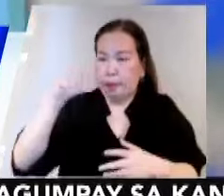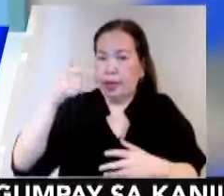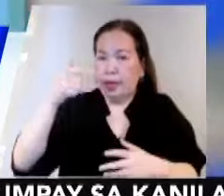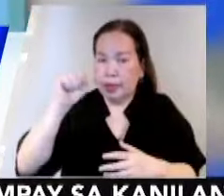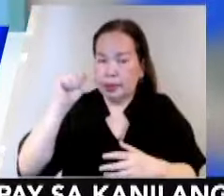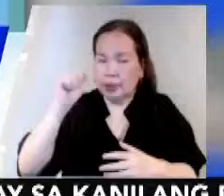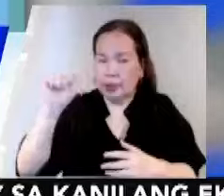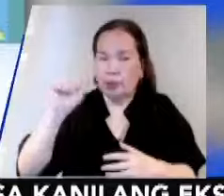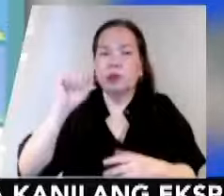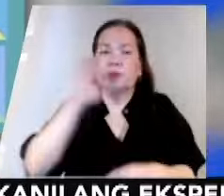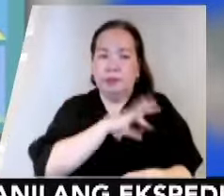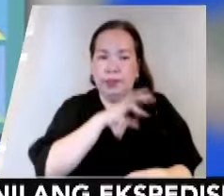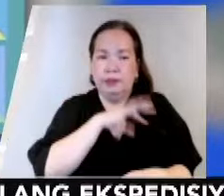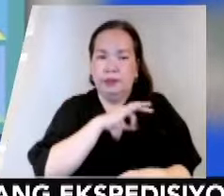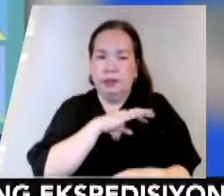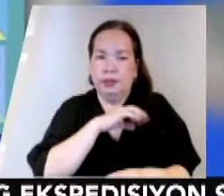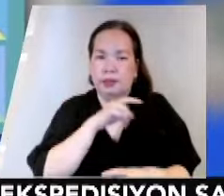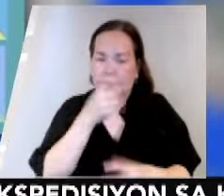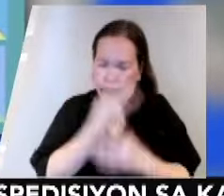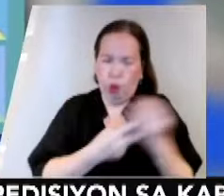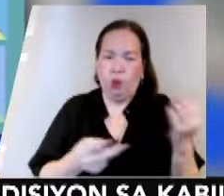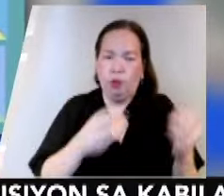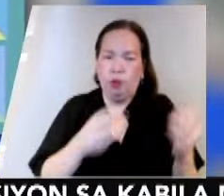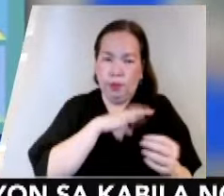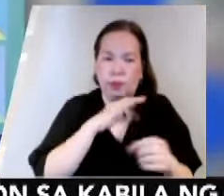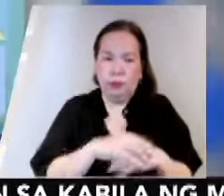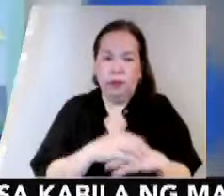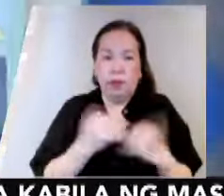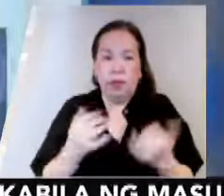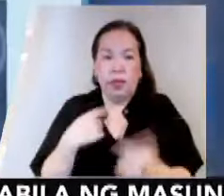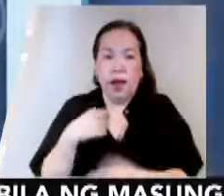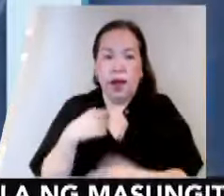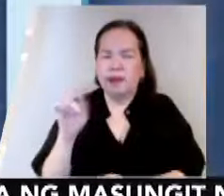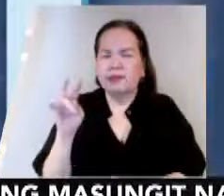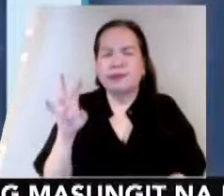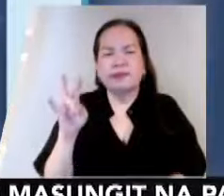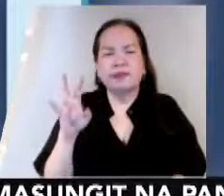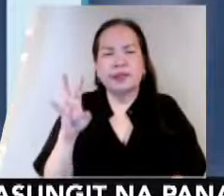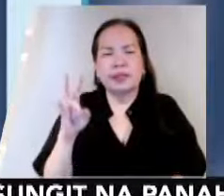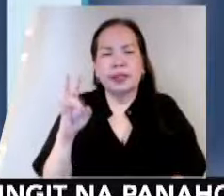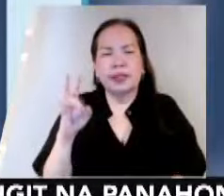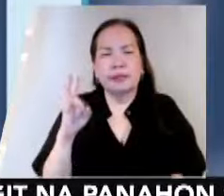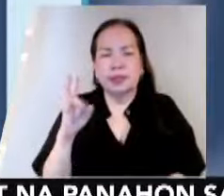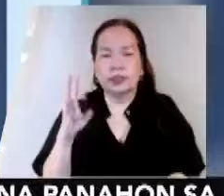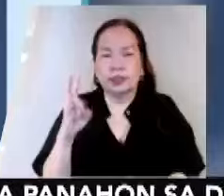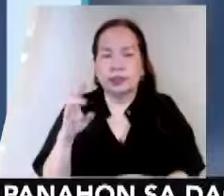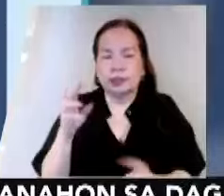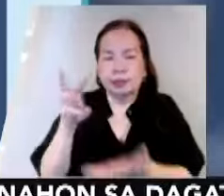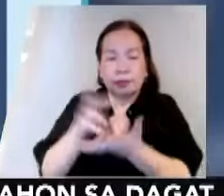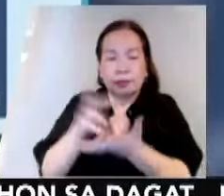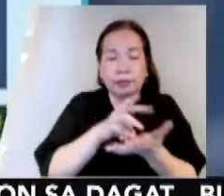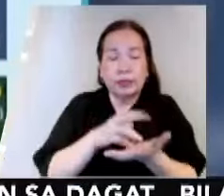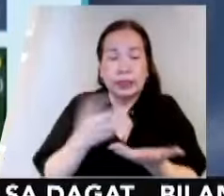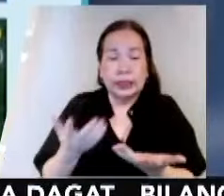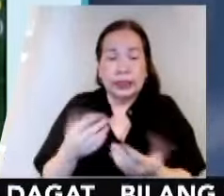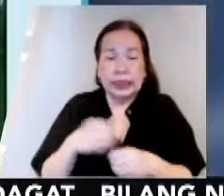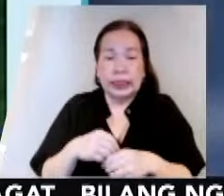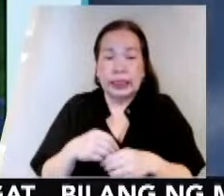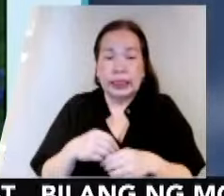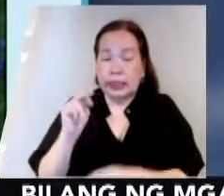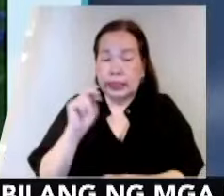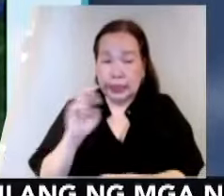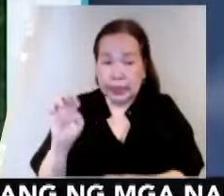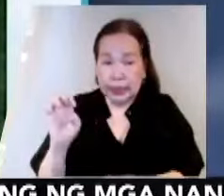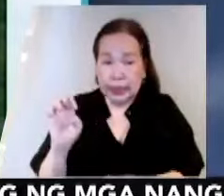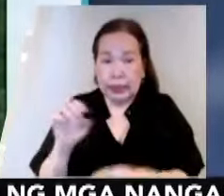Sa ngayon, mayroon ng 17 pilot study areas ang WELO sa Pantabangan Nueva Ecija, Angat Bulacan, General Nacar